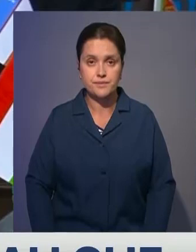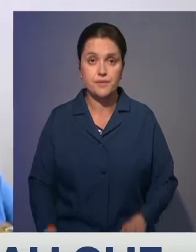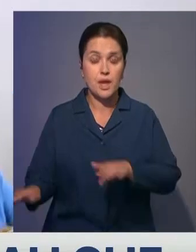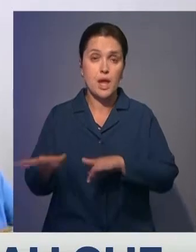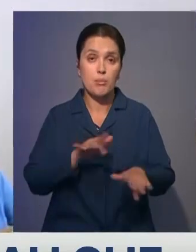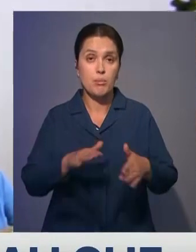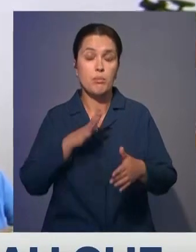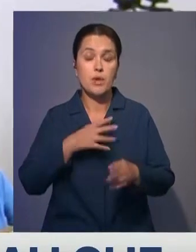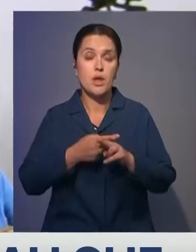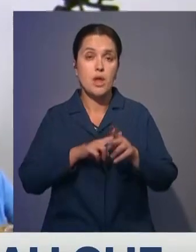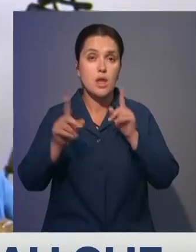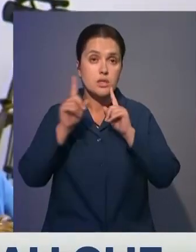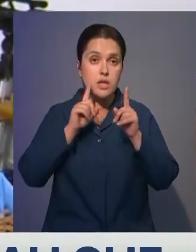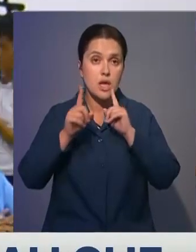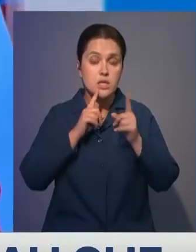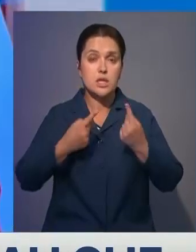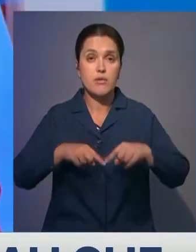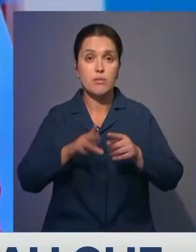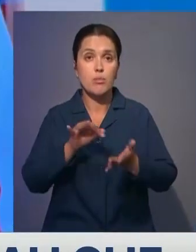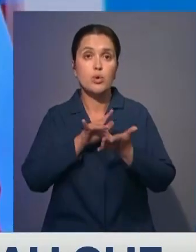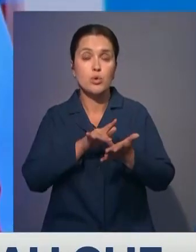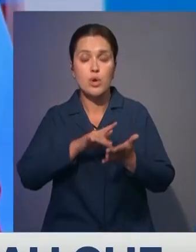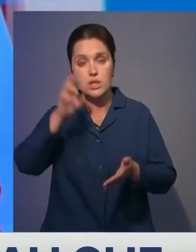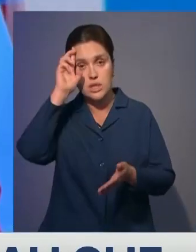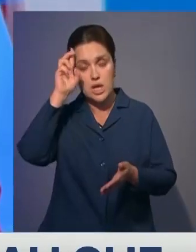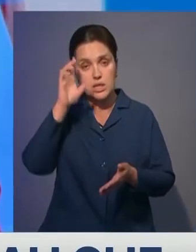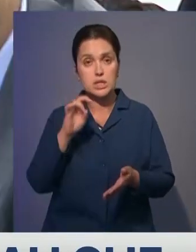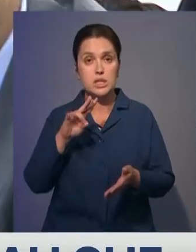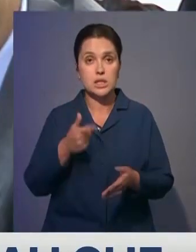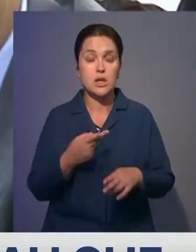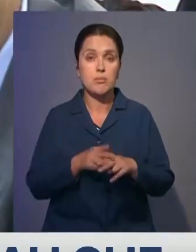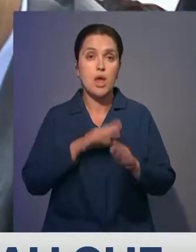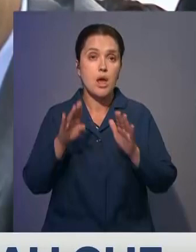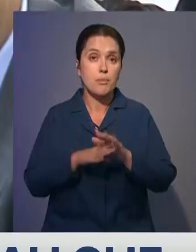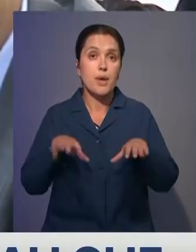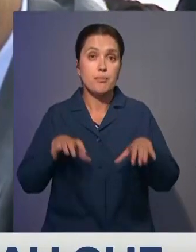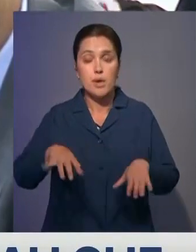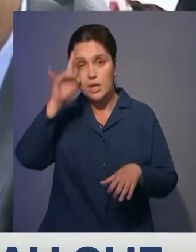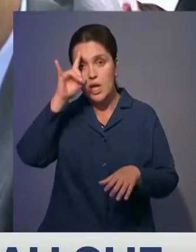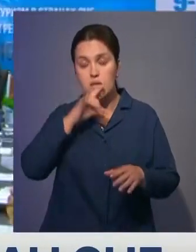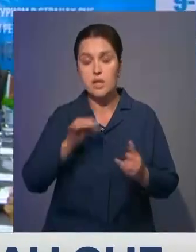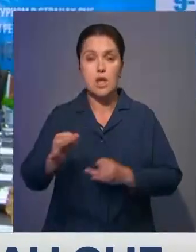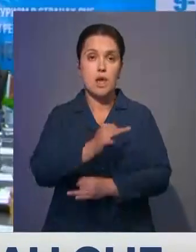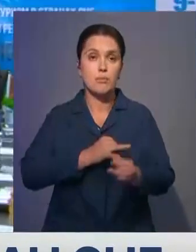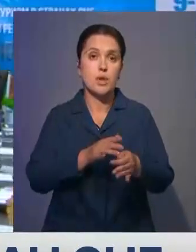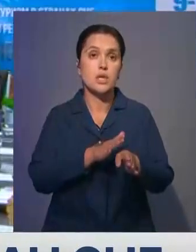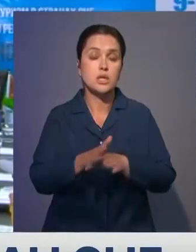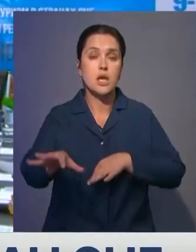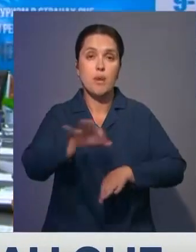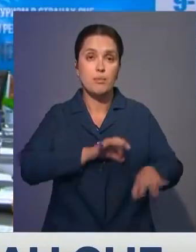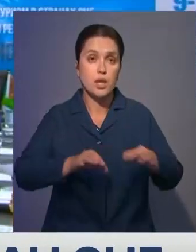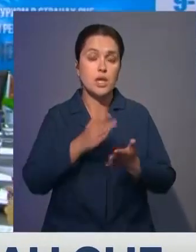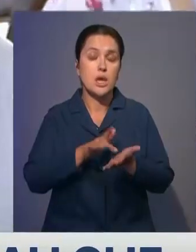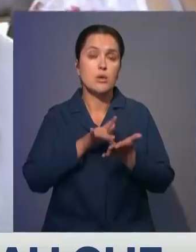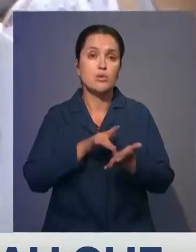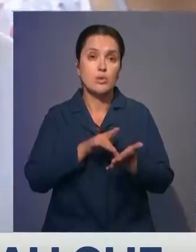Мероприятие провели в рамках заседания Совета по туризму стран СНГ. На встрече под председательством Казахстана стороны обсудили реализацию проектов в сфере